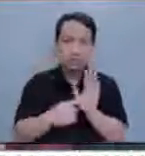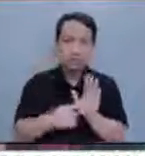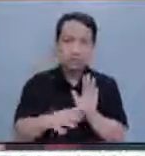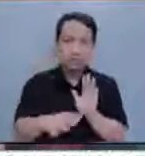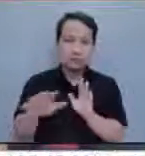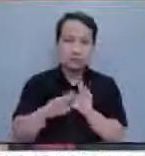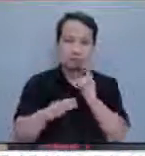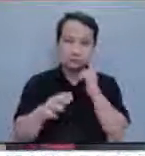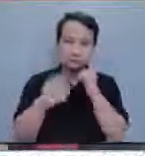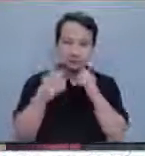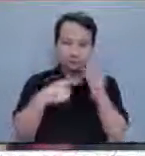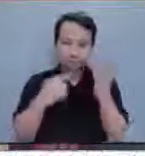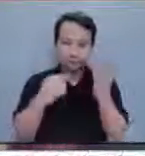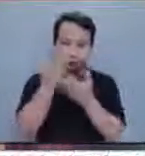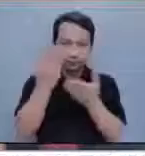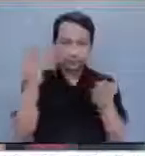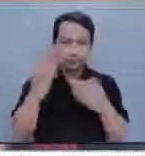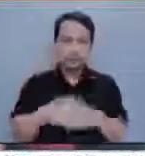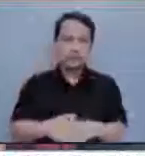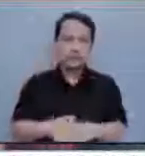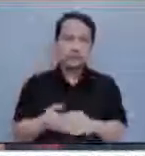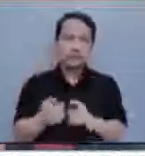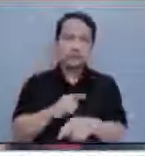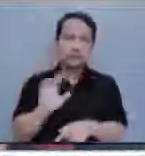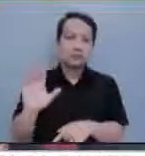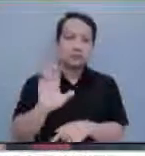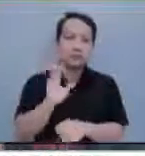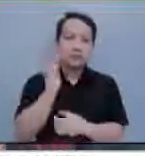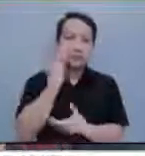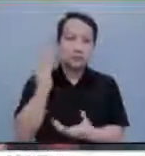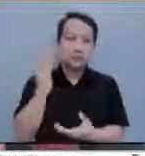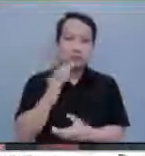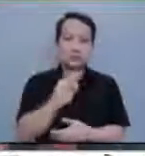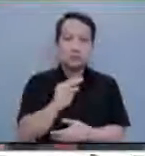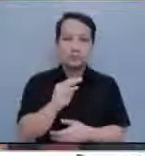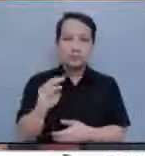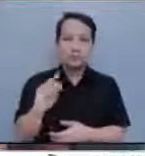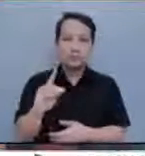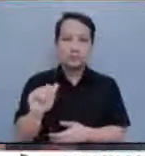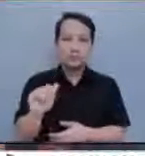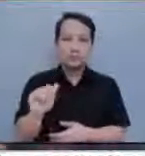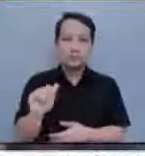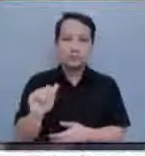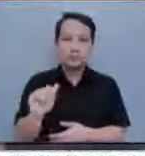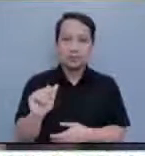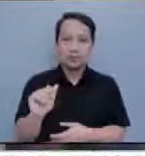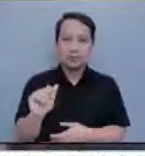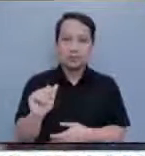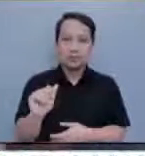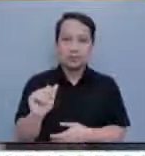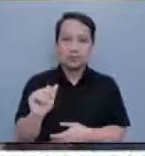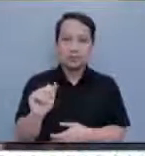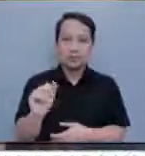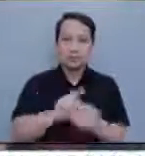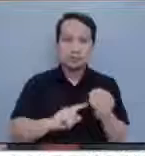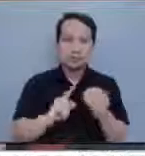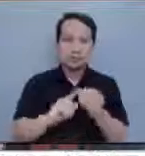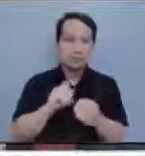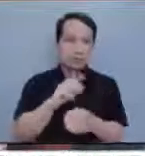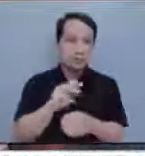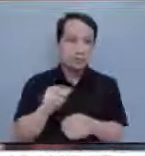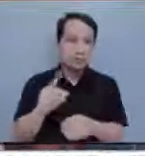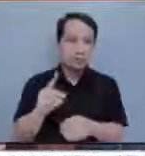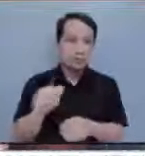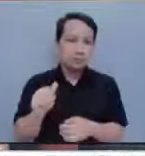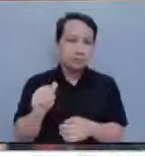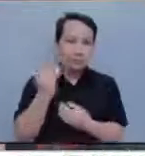ocular inspection ang mga tauhan ng Metro Manila Politan Development Authority or MMDA at